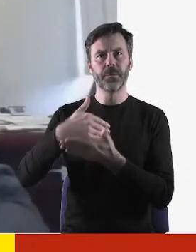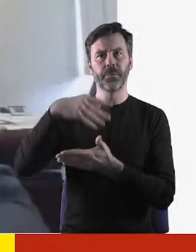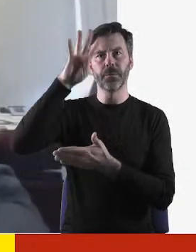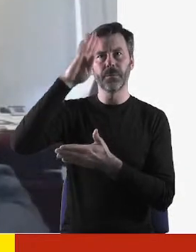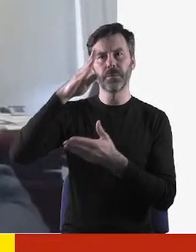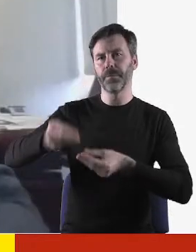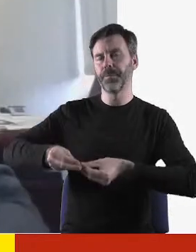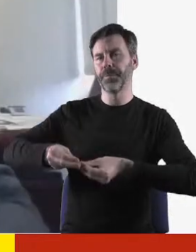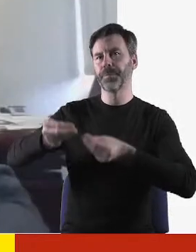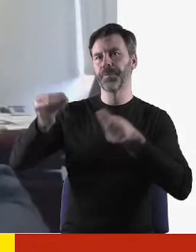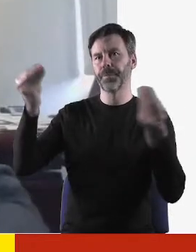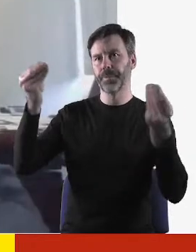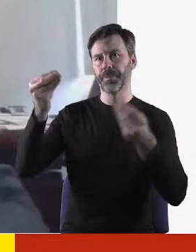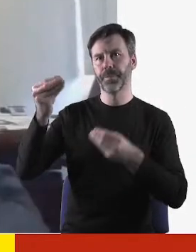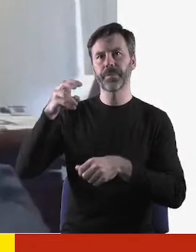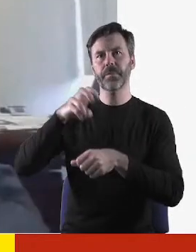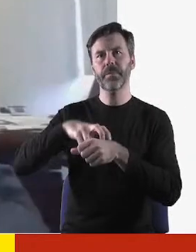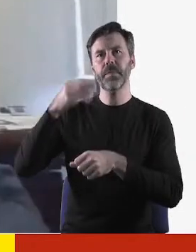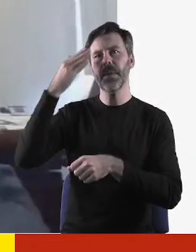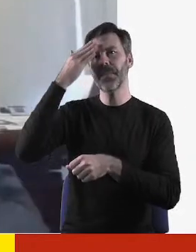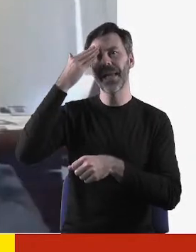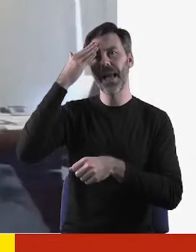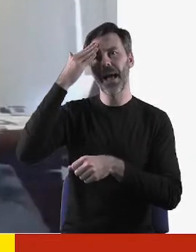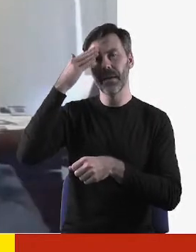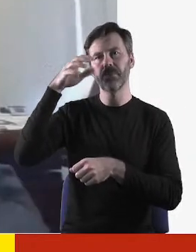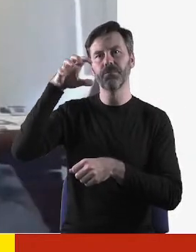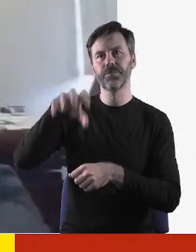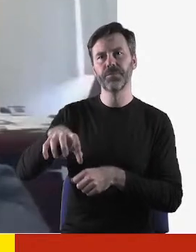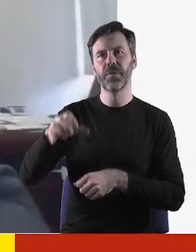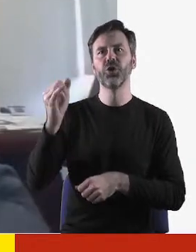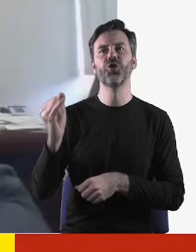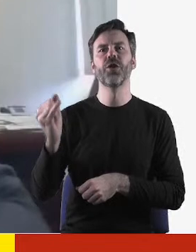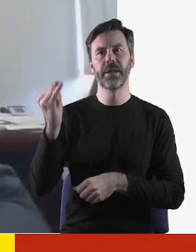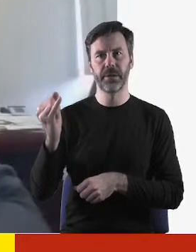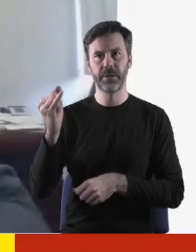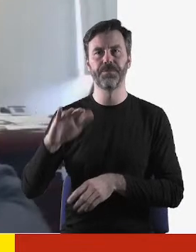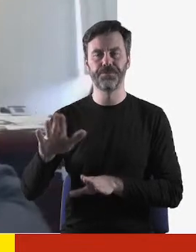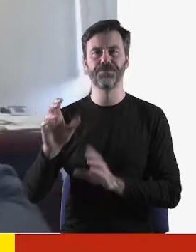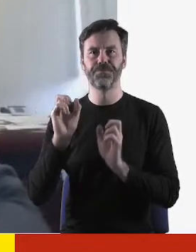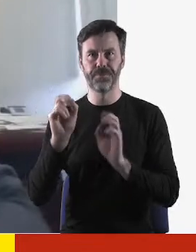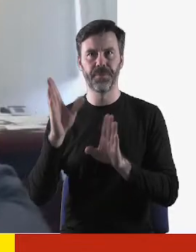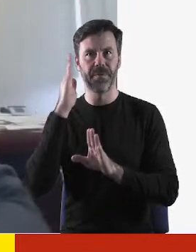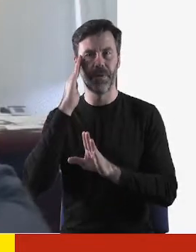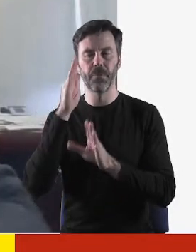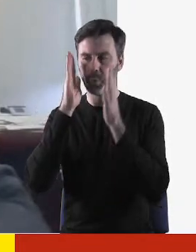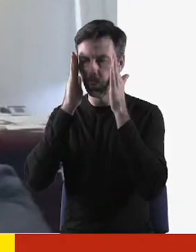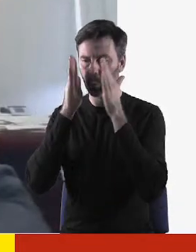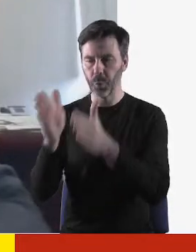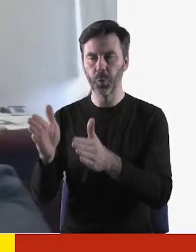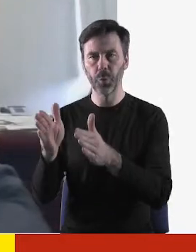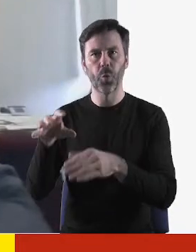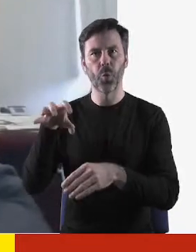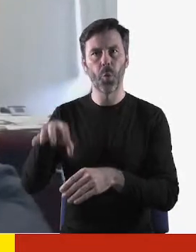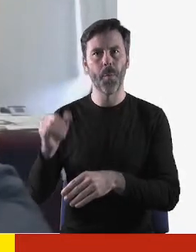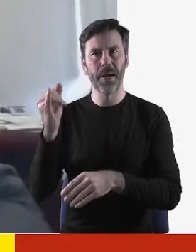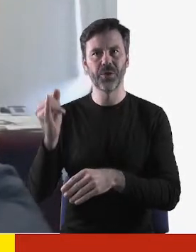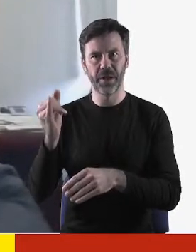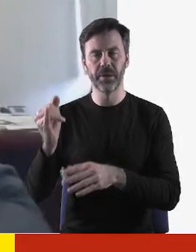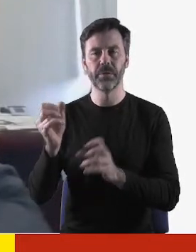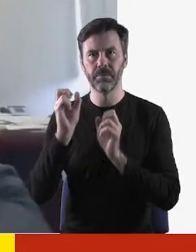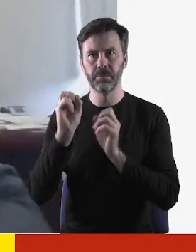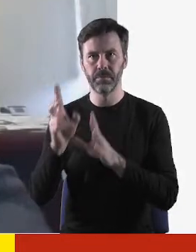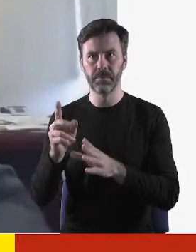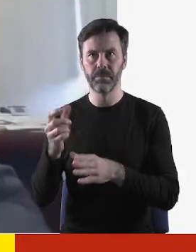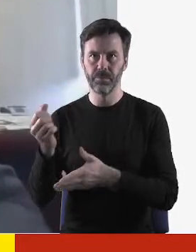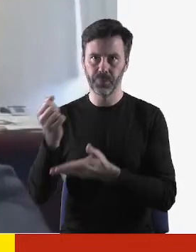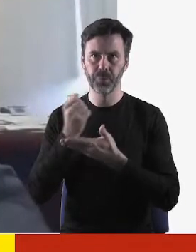tejże psychiatrii, w tym psychiatrii dziecięcej. Tutaj jest uszczegółowienie też, bo na tą psychiatrię zwłaszcza